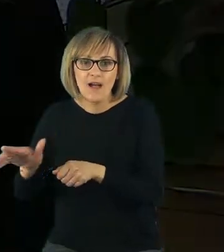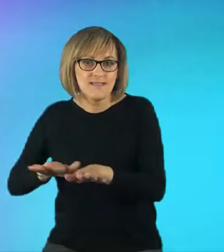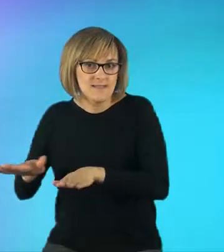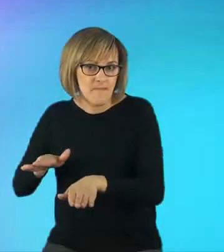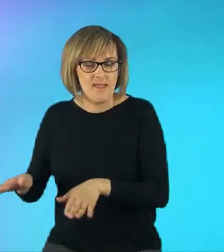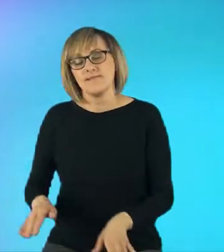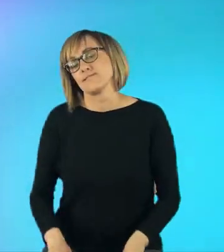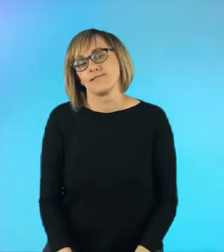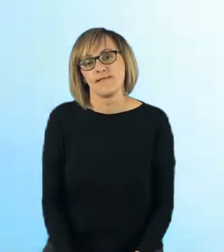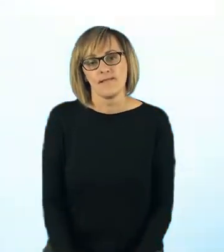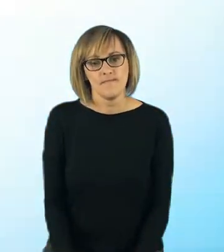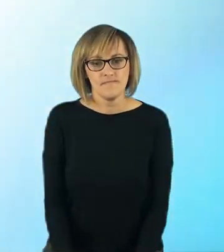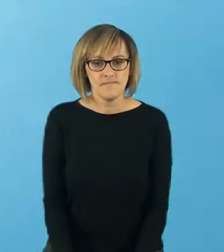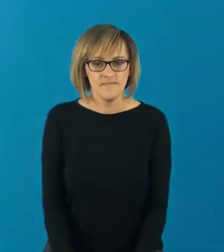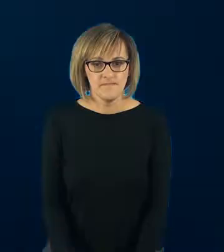dotacji.